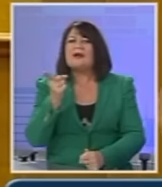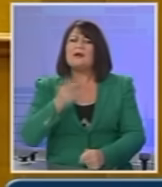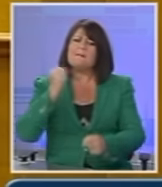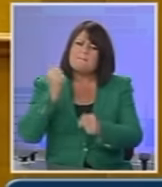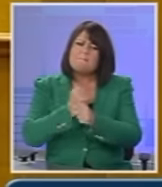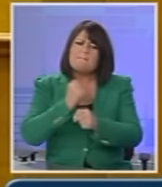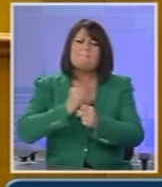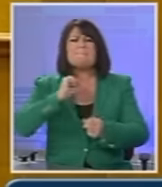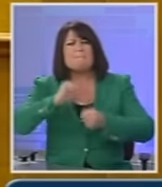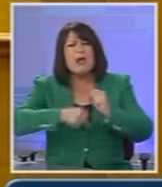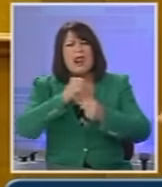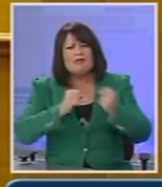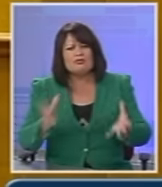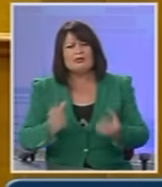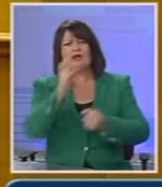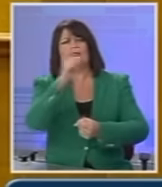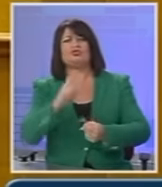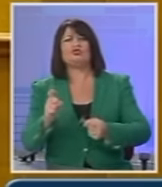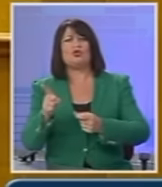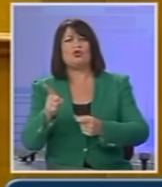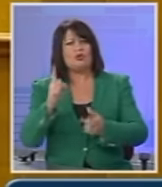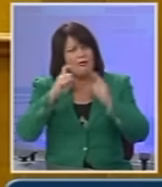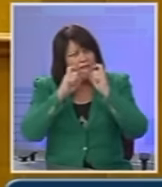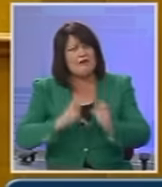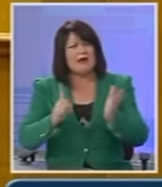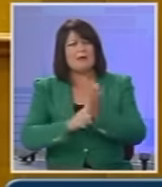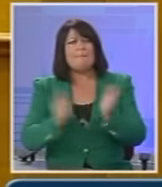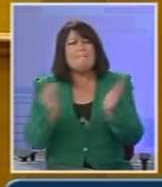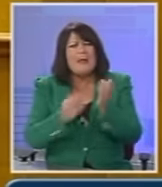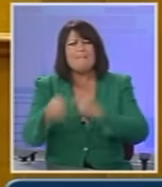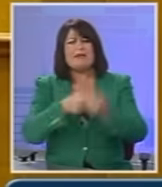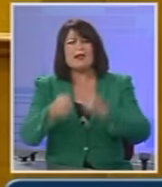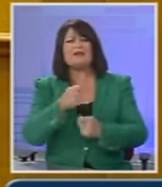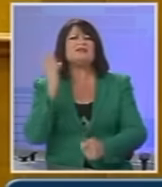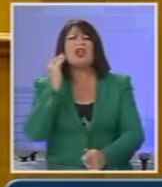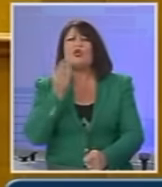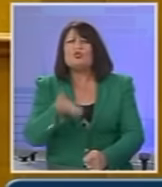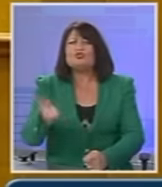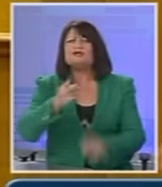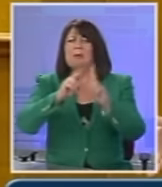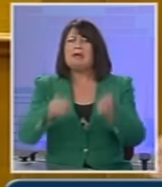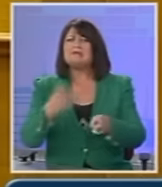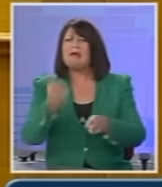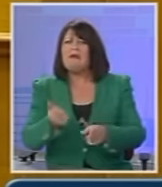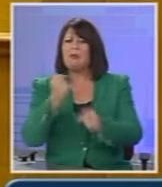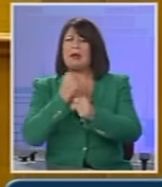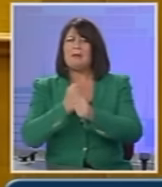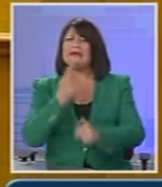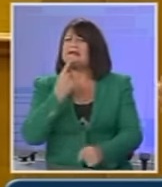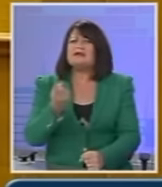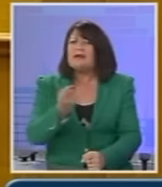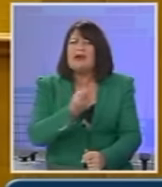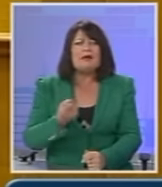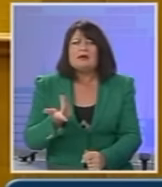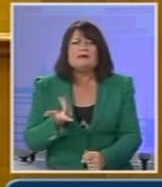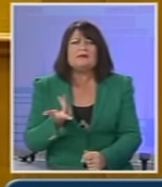να επιβιώσουν όπως οφείλεται. Να ακούσετε και τους μικρομεσαίους επιχειρηματίες, τους μαγαζάτορες, τους επαγγελματίες που